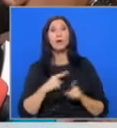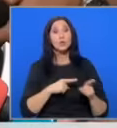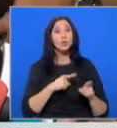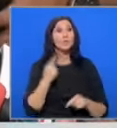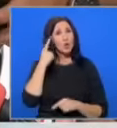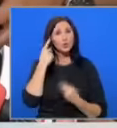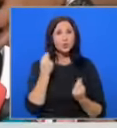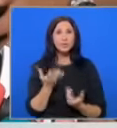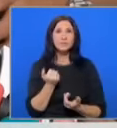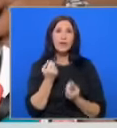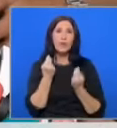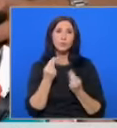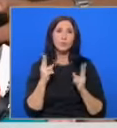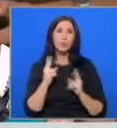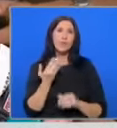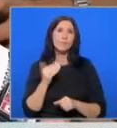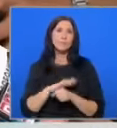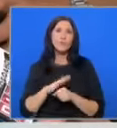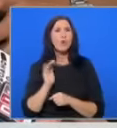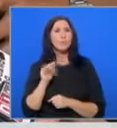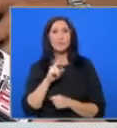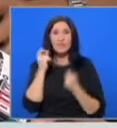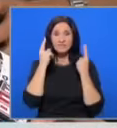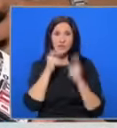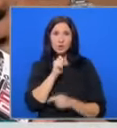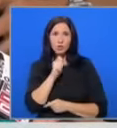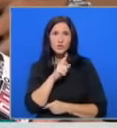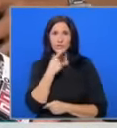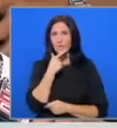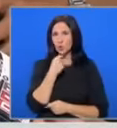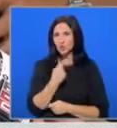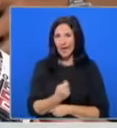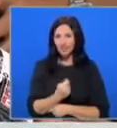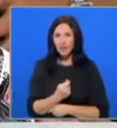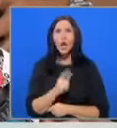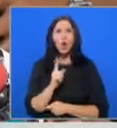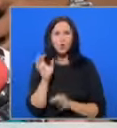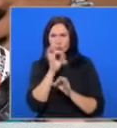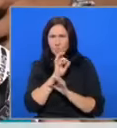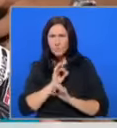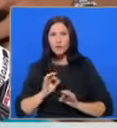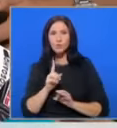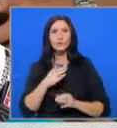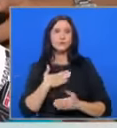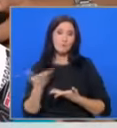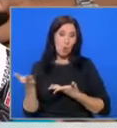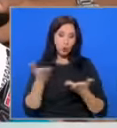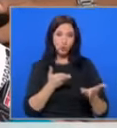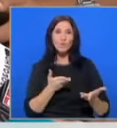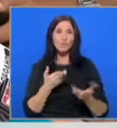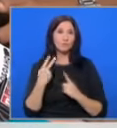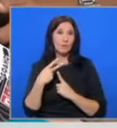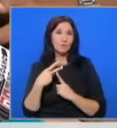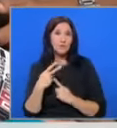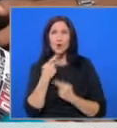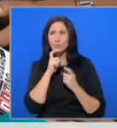сме взели най-доброто решение. Така. Няма основание. Ако беше неизвестен журналист, непознат, на който никога не съм гостувал в ефир, да